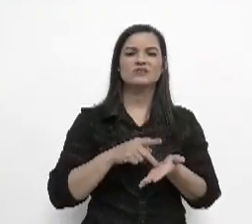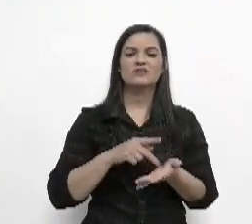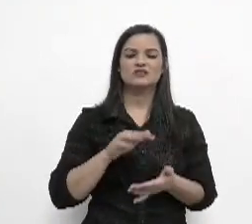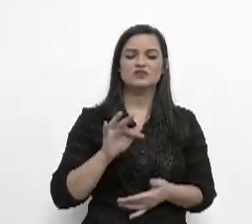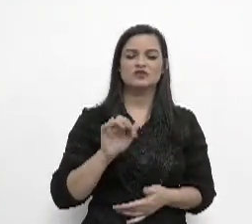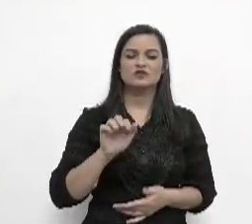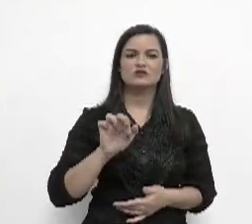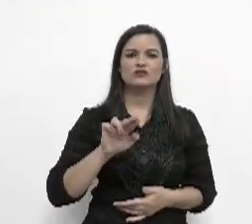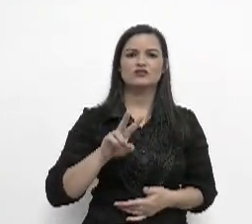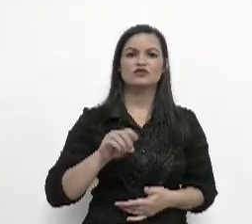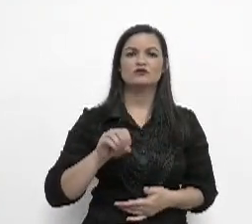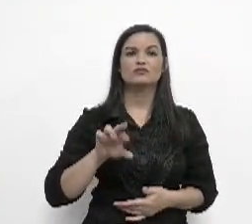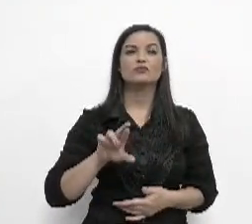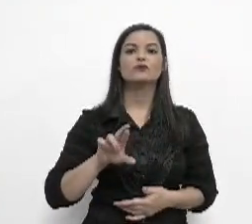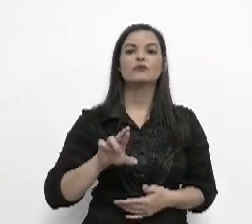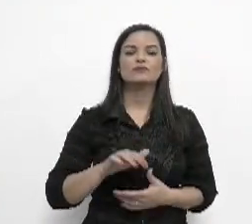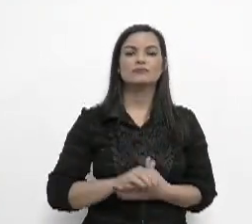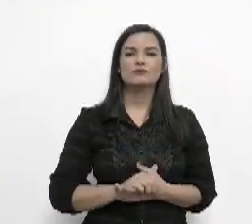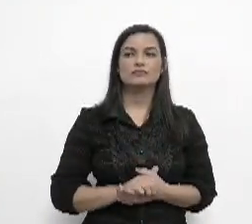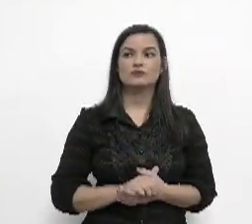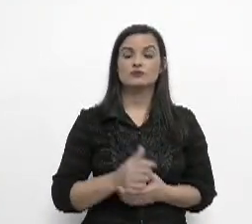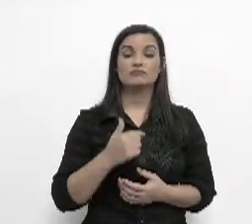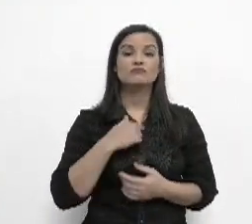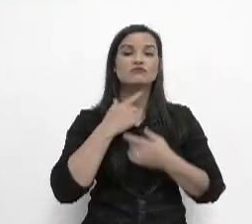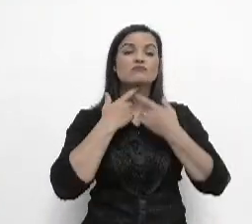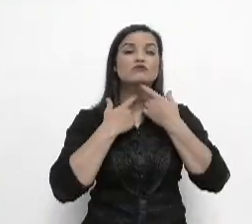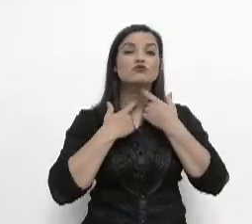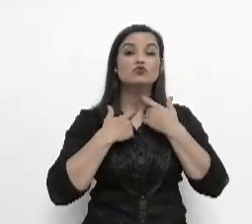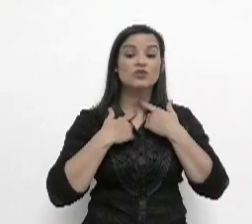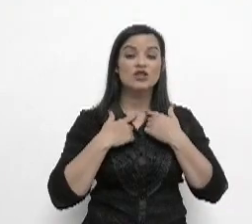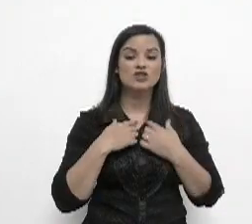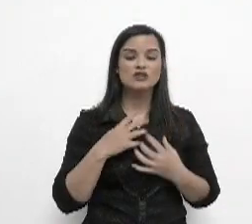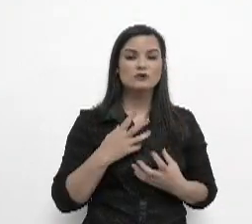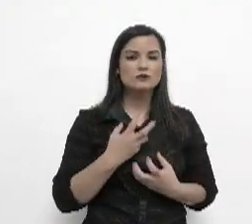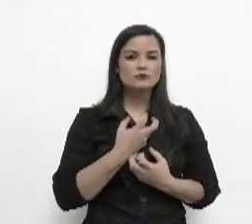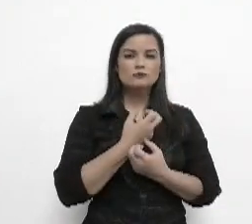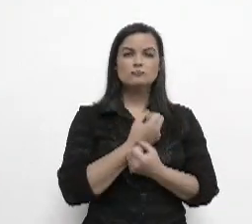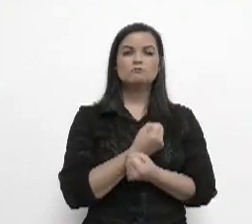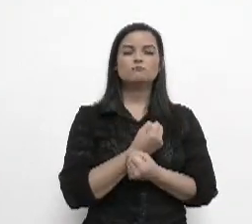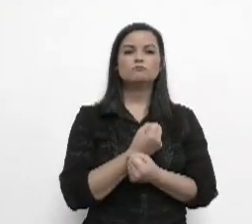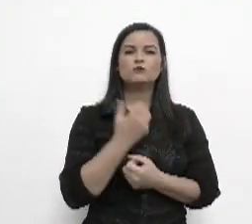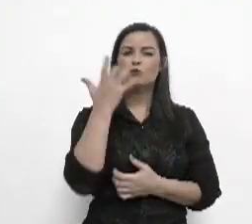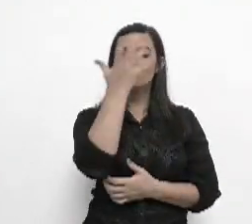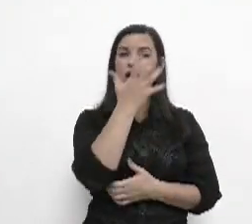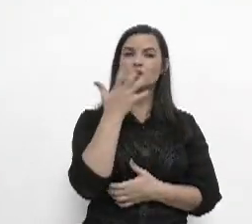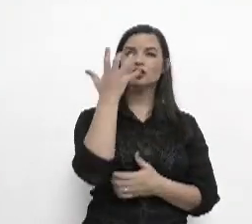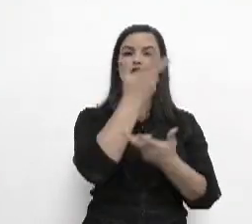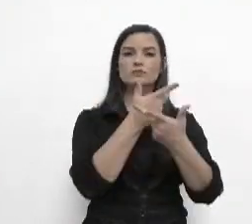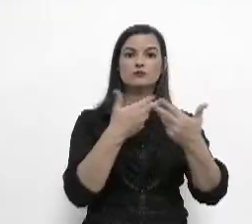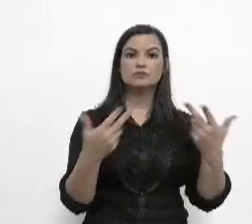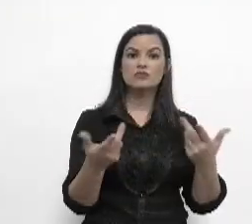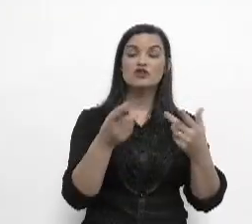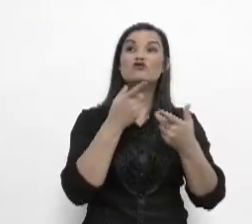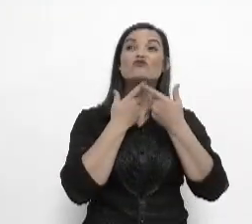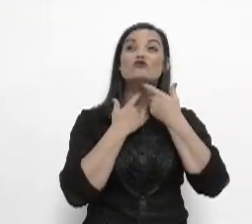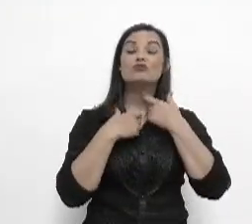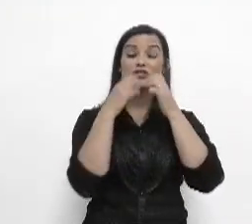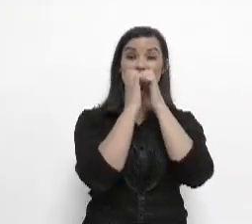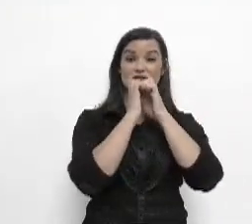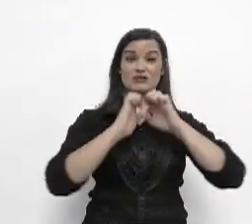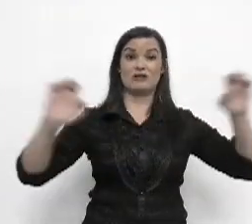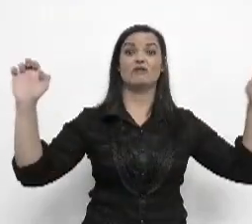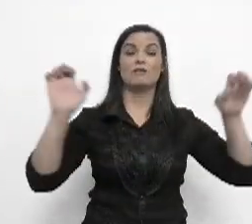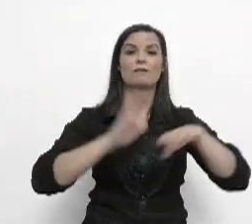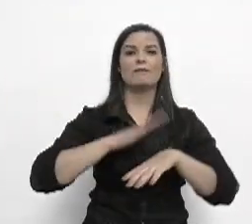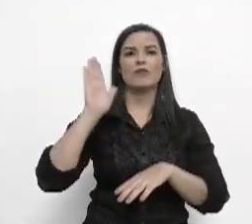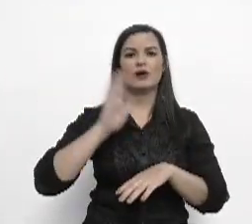이 민족을 복음하는 데 쓰여지기를 Eu 축복합니다. desejo que esse fervor, essa paixão seja utilizada para que o evangelho de Deus seja propagado.